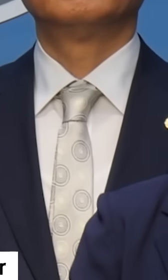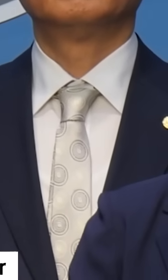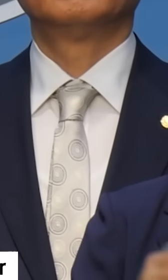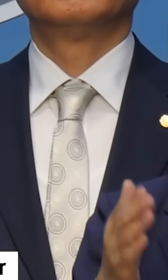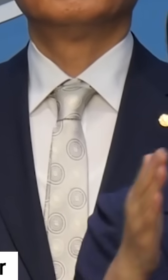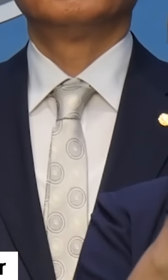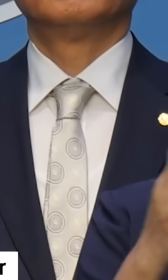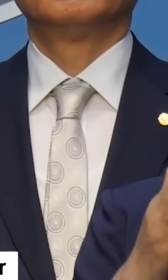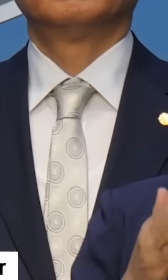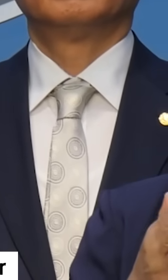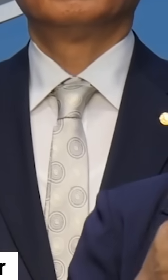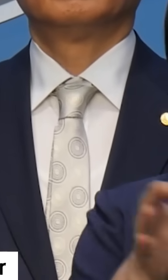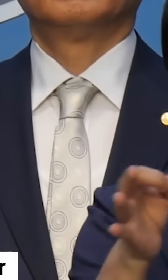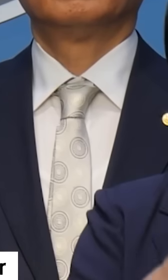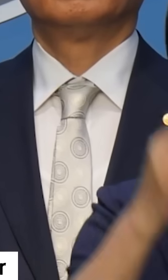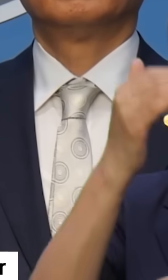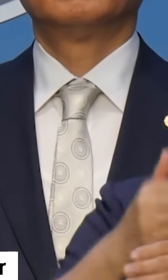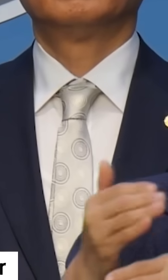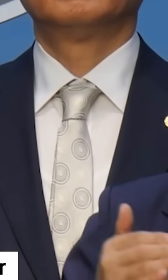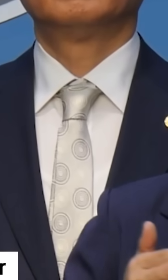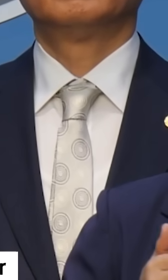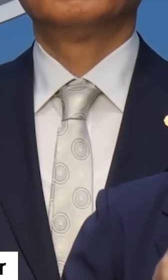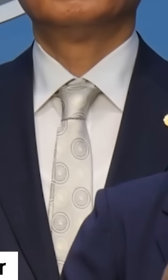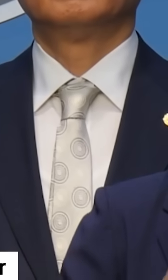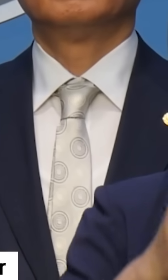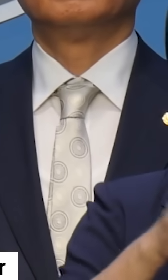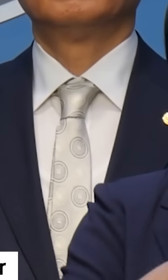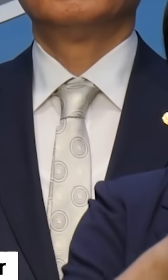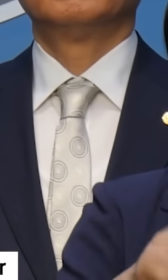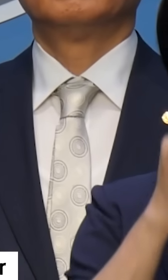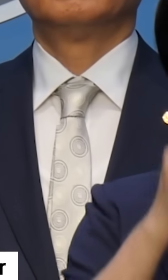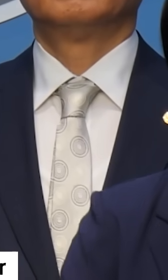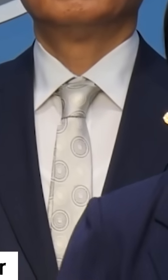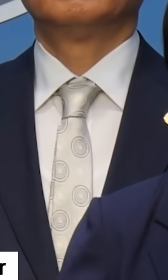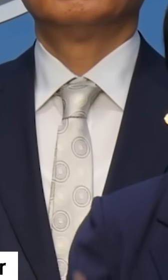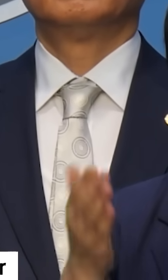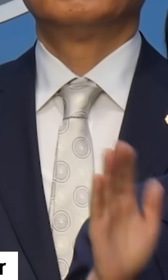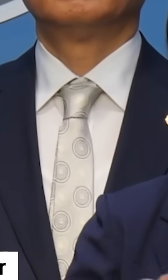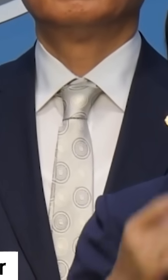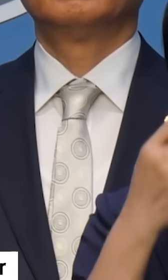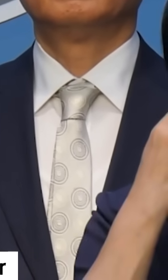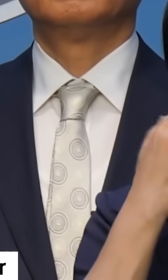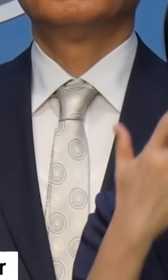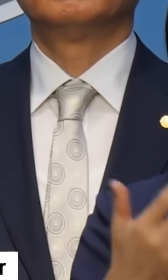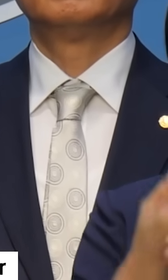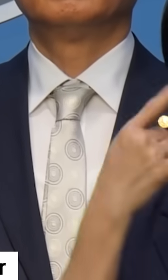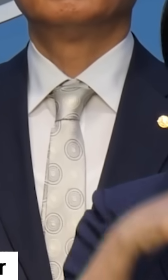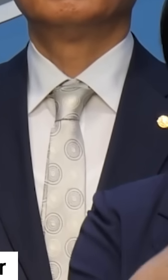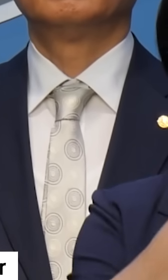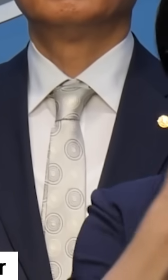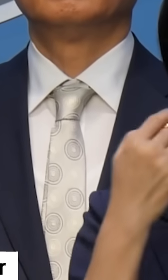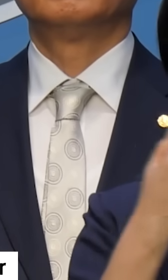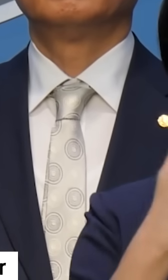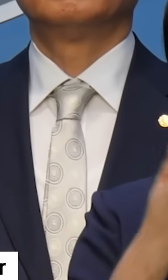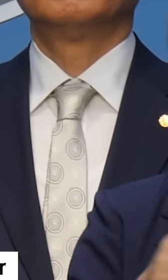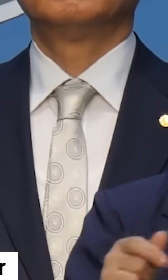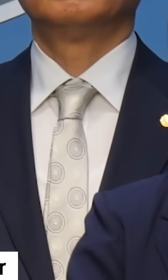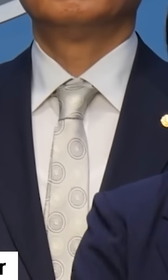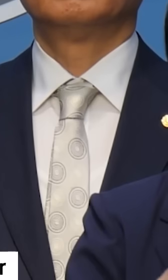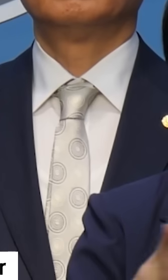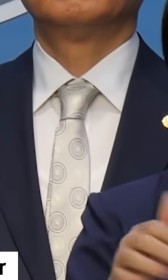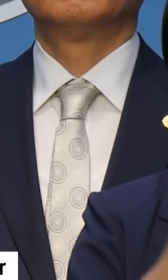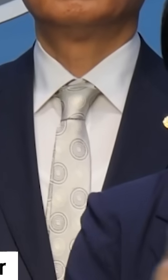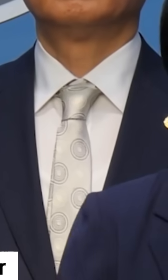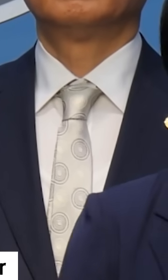가게들이 문을 닫았고 뼈아픈 대가를 치러야 했습니다. 하지만 명백한 과학적 근거조차 없이 괴벨스보다도